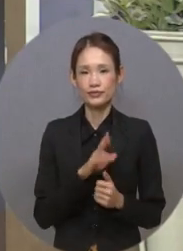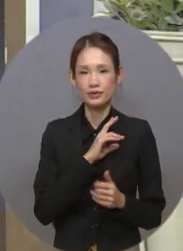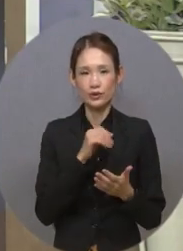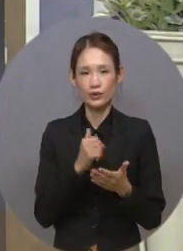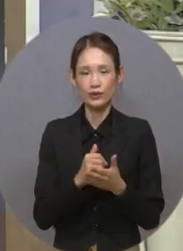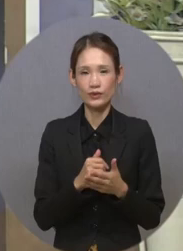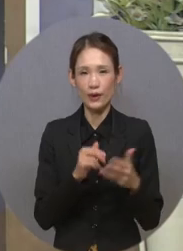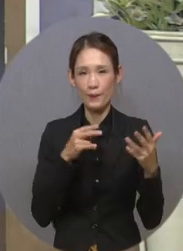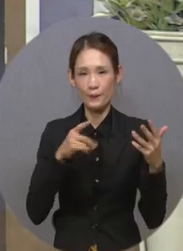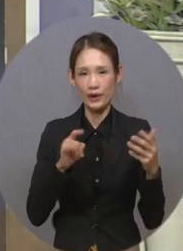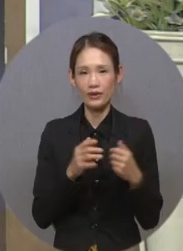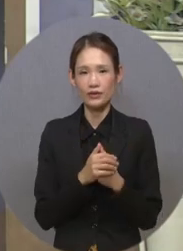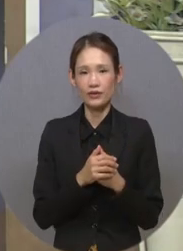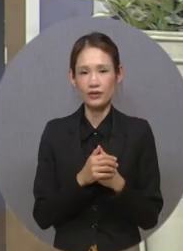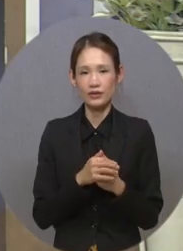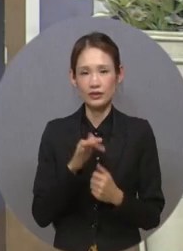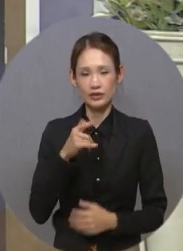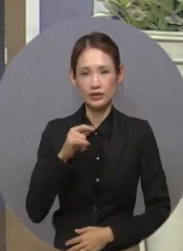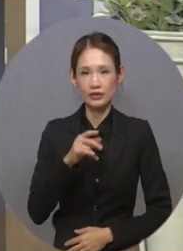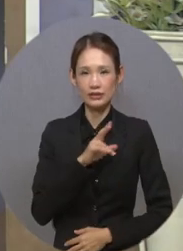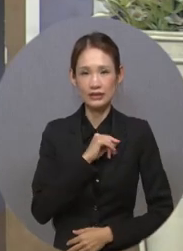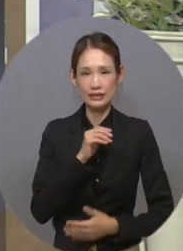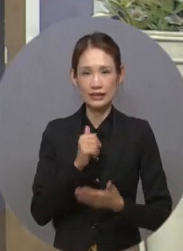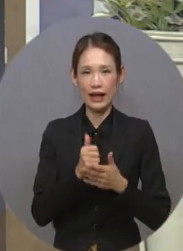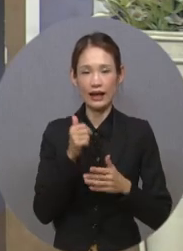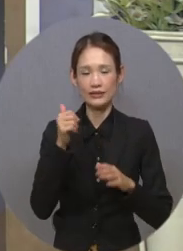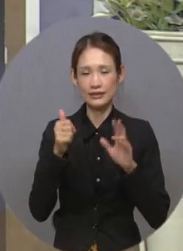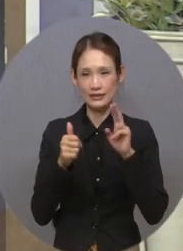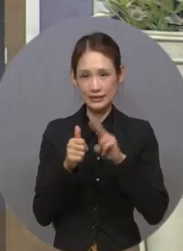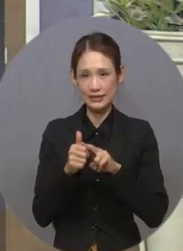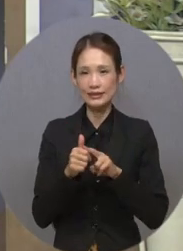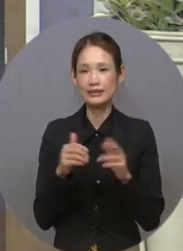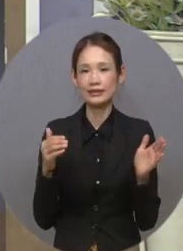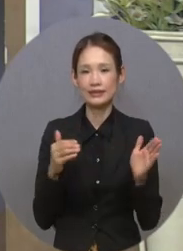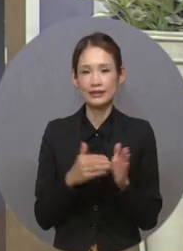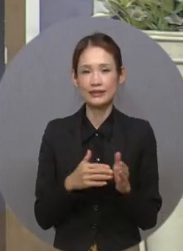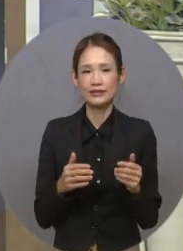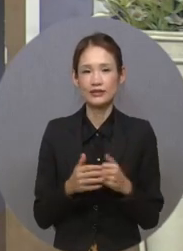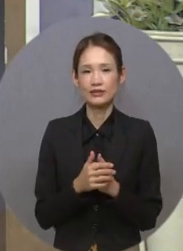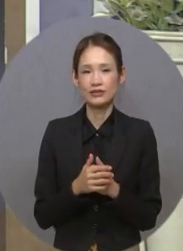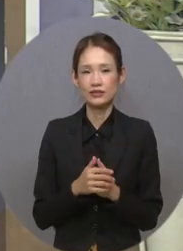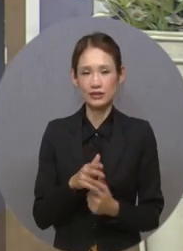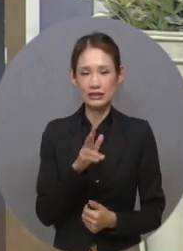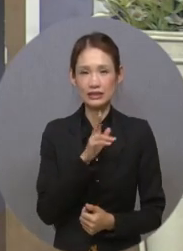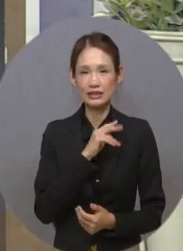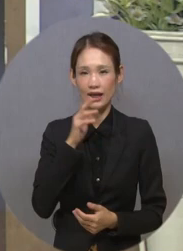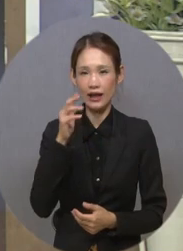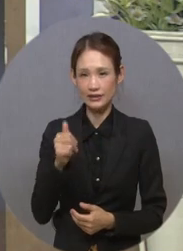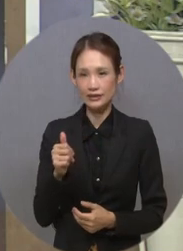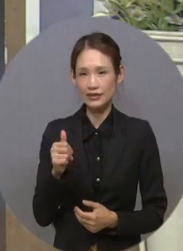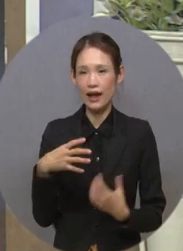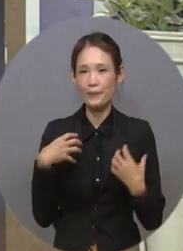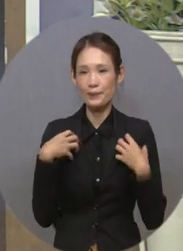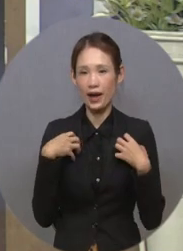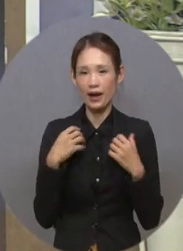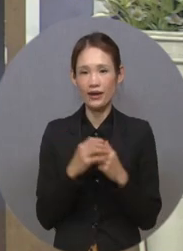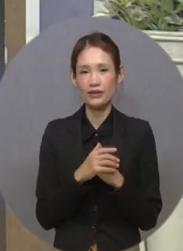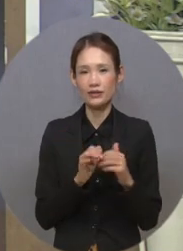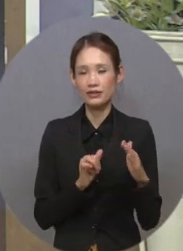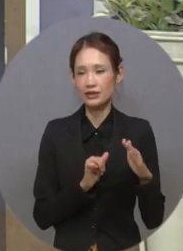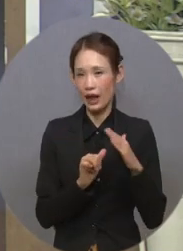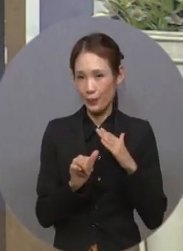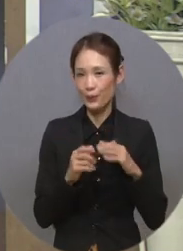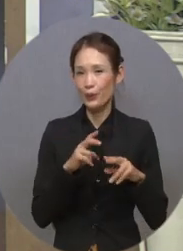의회에서 제8대 전반기 의장직을 네. 맡아주셨습니다. 네. 사실 의장직에 계시면 아무래도 또 대표하는